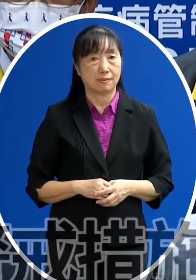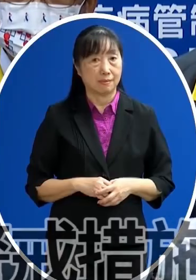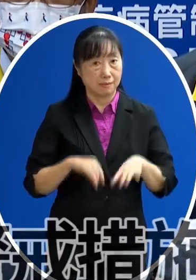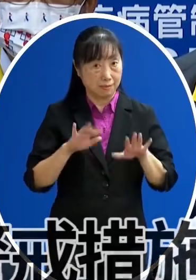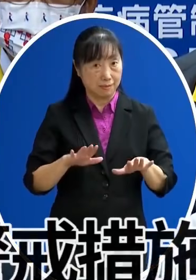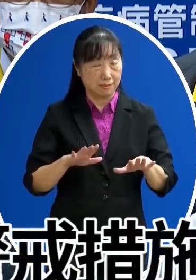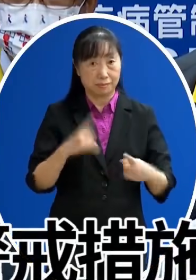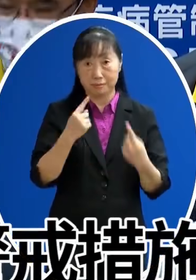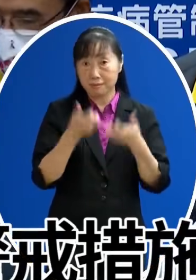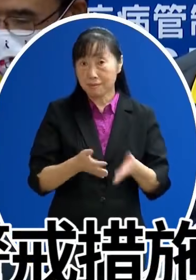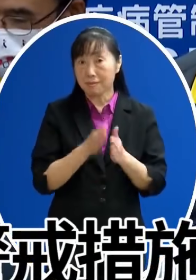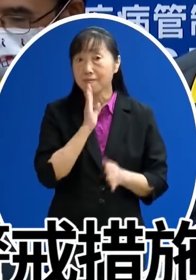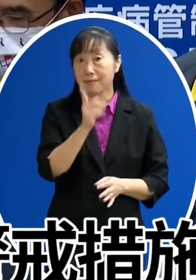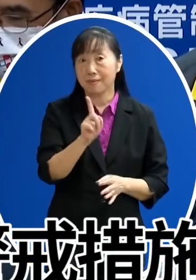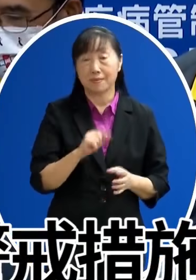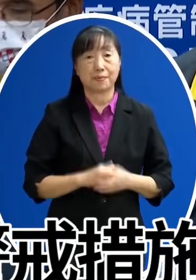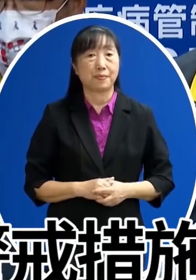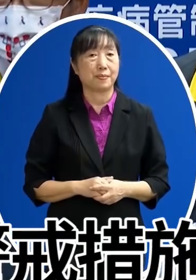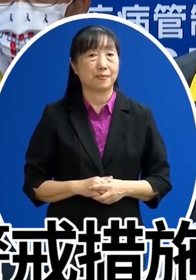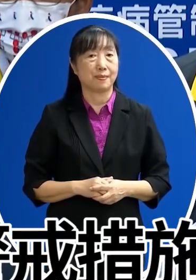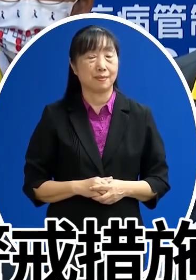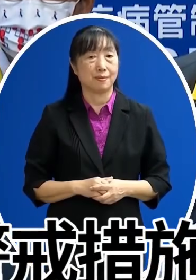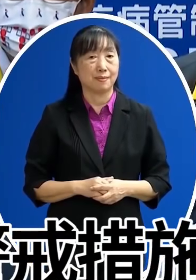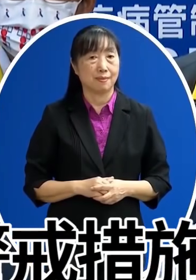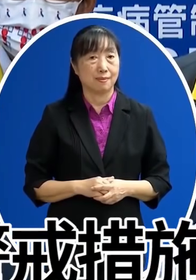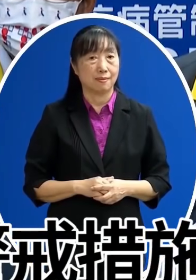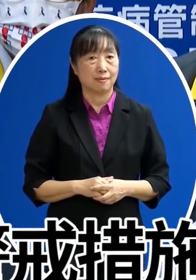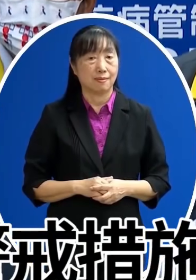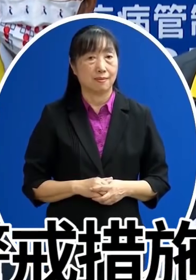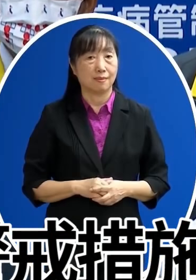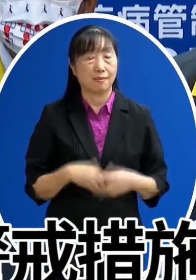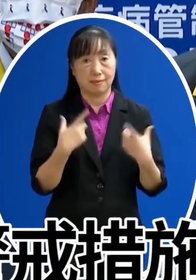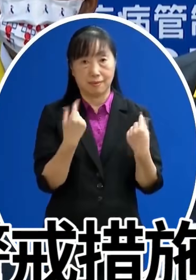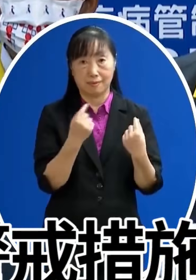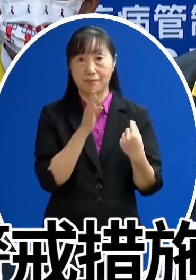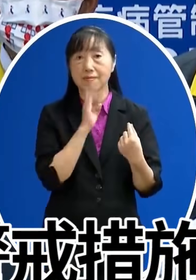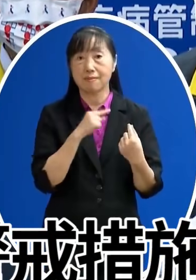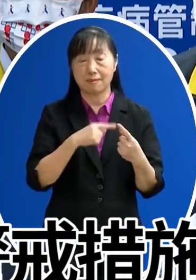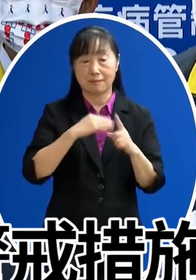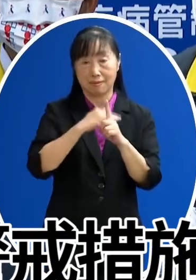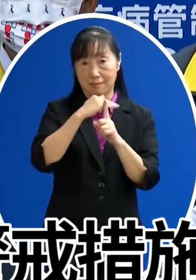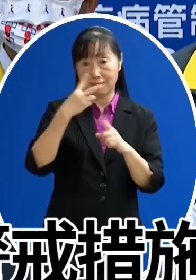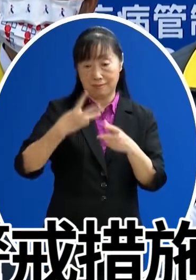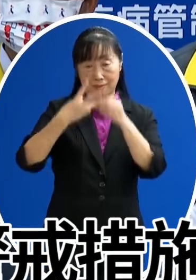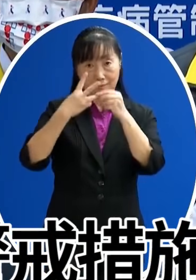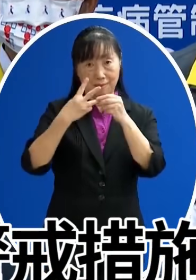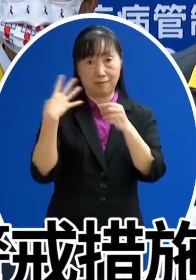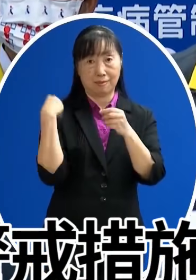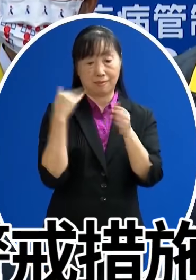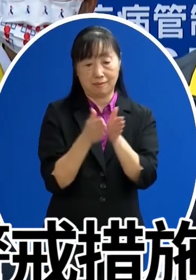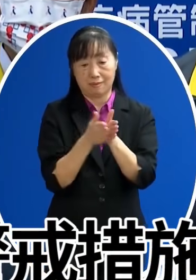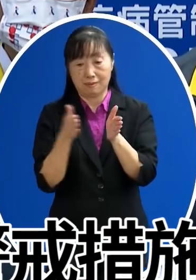今天比较重要的哈，最重要的新闻大概就是，哦，这是我们台视哈，在把三级的警戒哈延